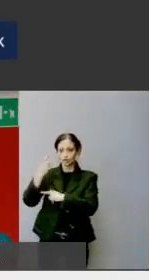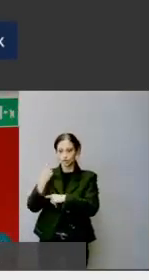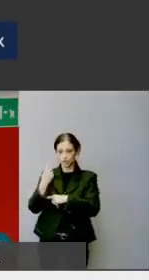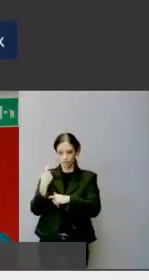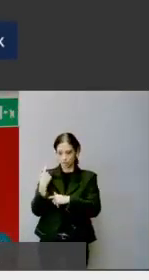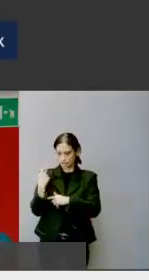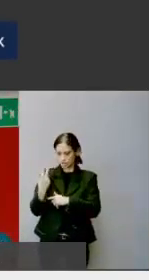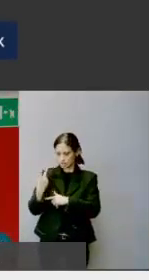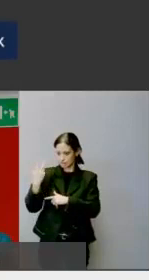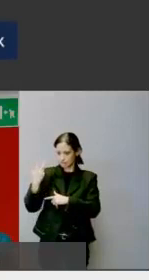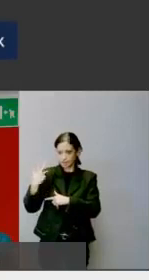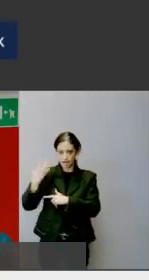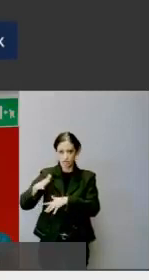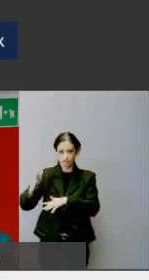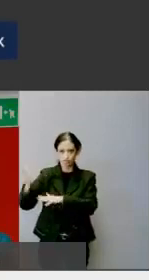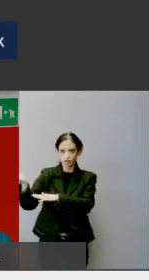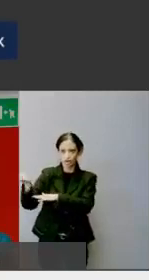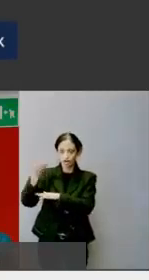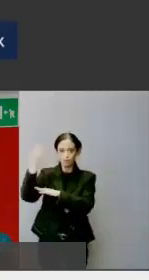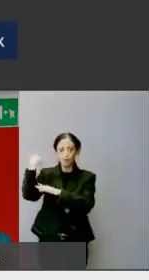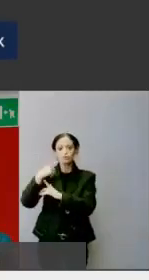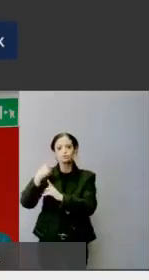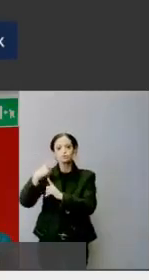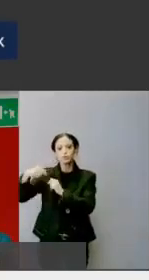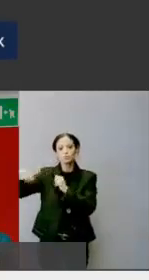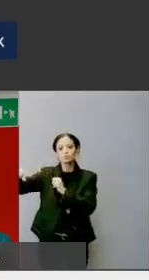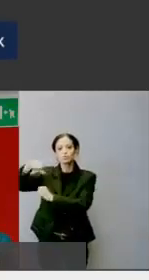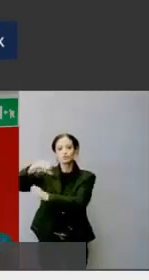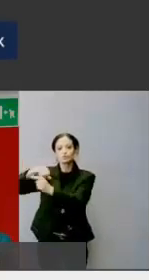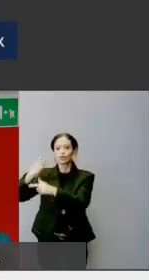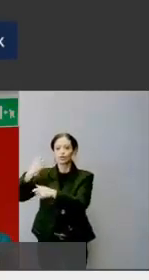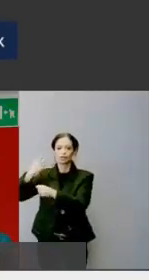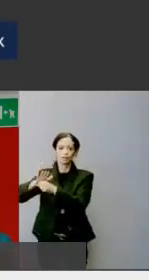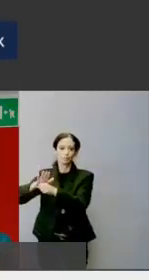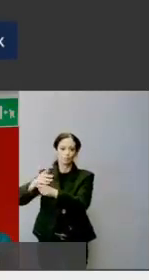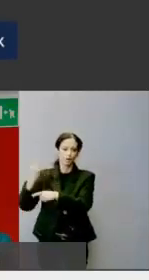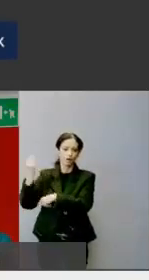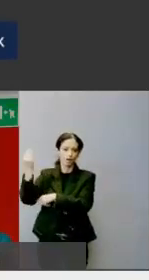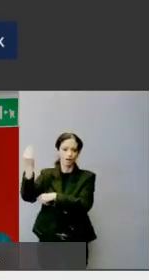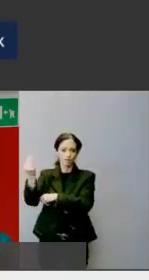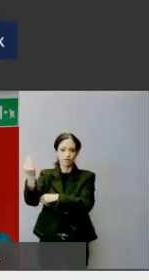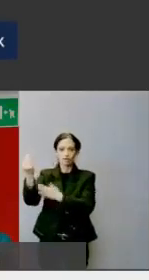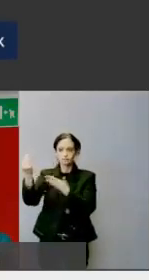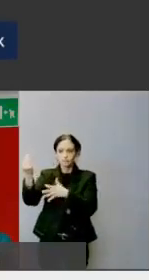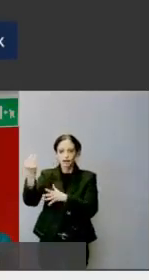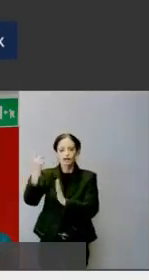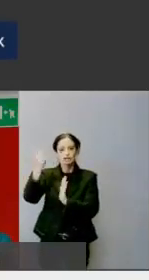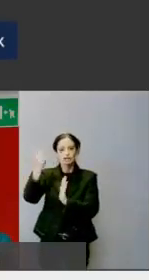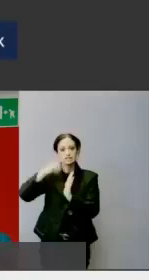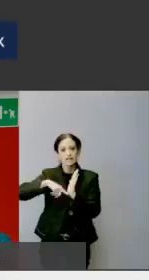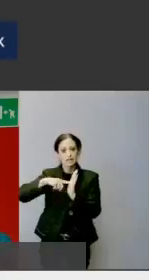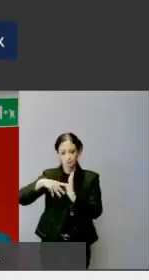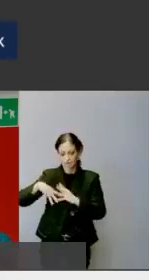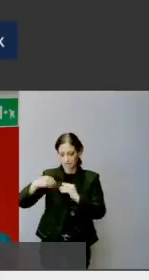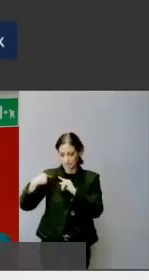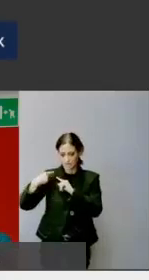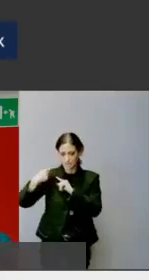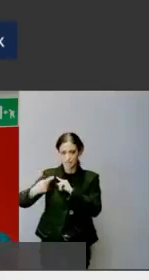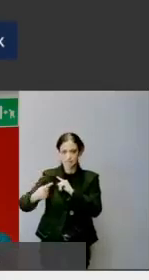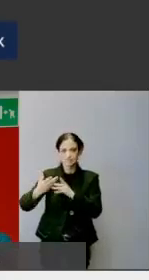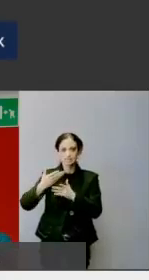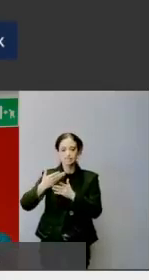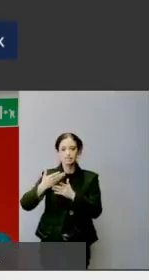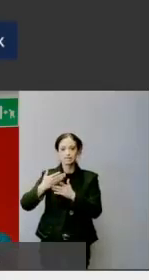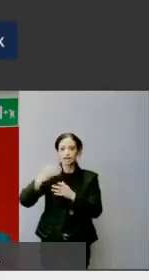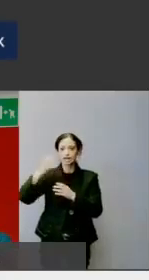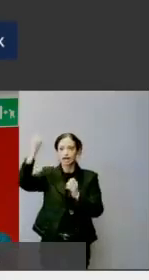poi sostituito con uno temporaneo ma da almeno sei mesi anche il temporaneo non è ma la più luce